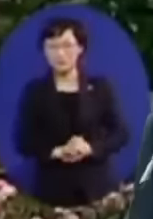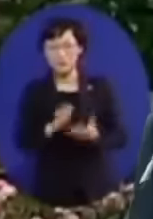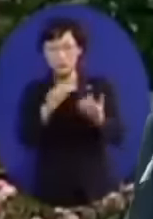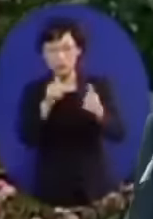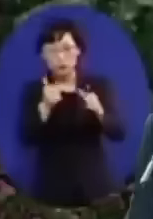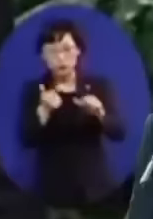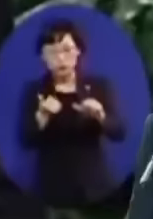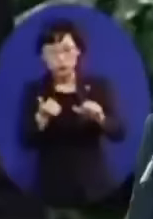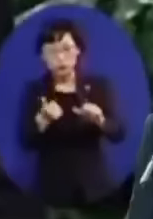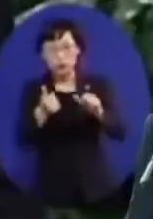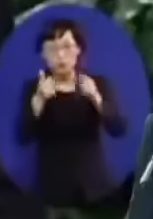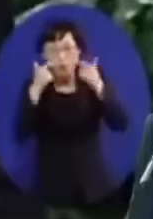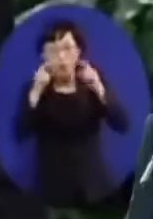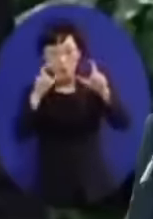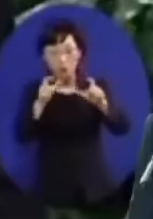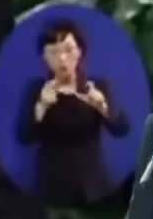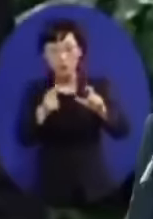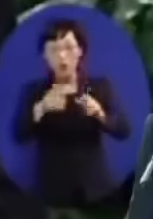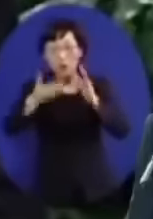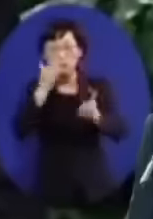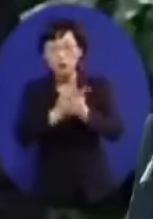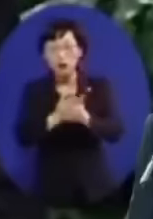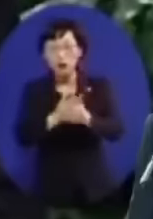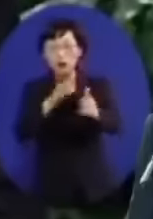죽는다고 했지 언제 먹지도 말고 만지지도 말라고 했습니까?